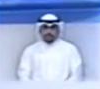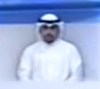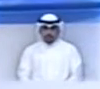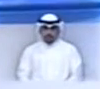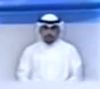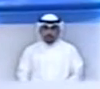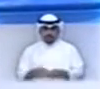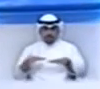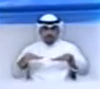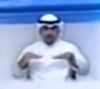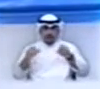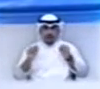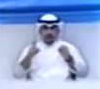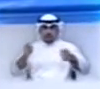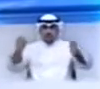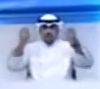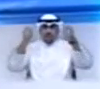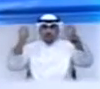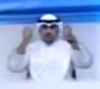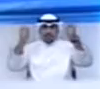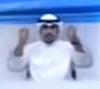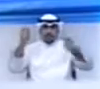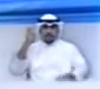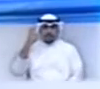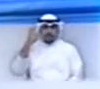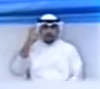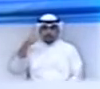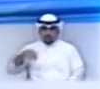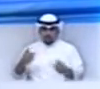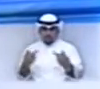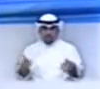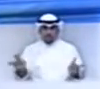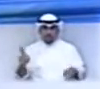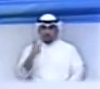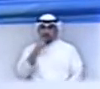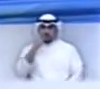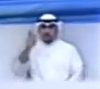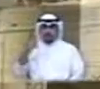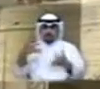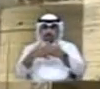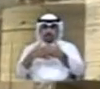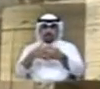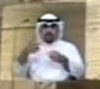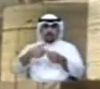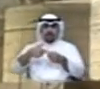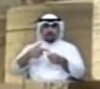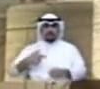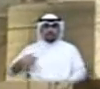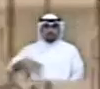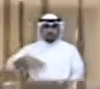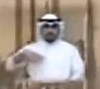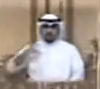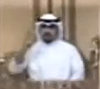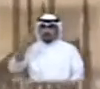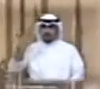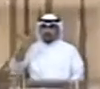هذا وفي أعقاب تنفيذهم إضرابا شاملا ومفتوحا اليوم، أكد المتحدث الرسمي باسم القطاع النفطي الشيخ طلال الخالد الصباح